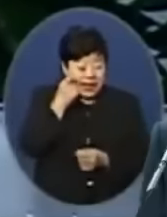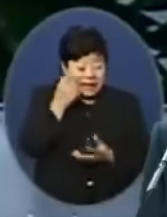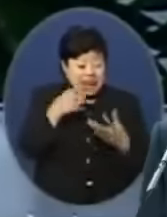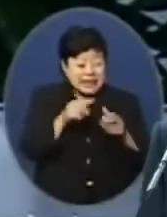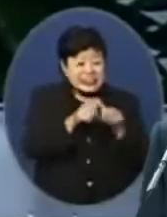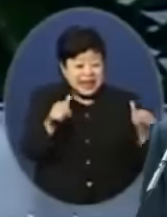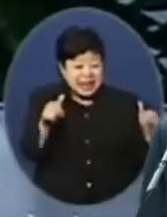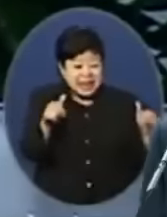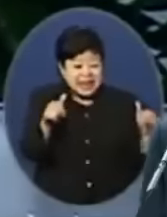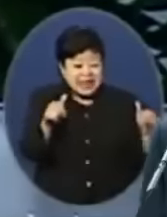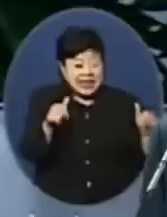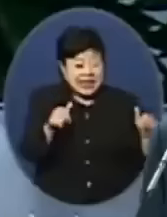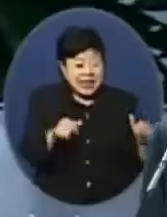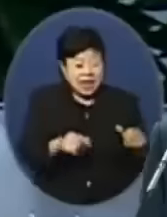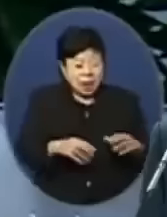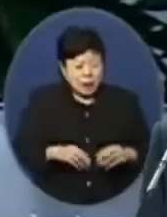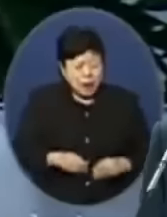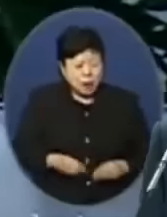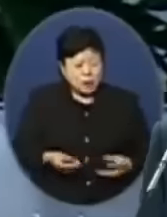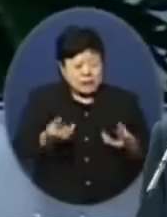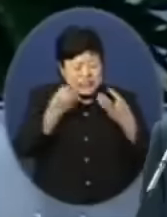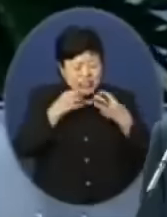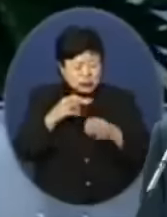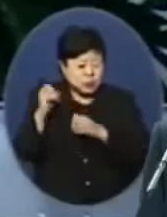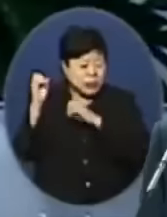다니엘이 굶주린 사자굴 속에